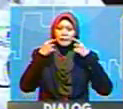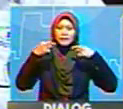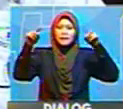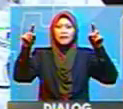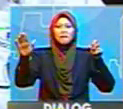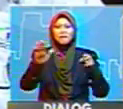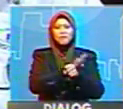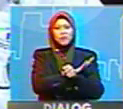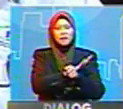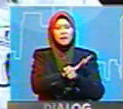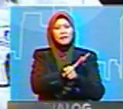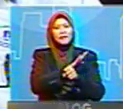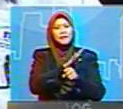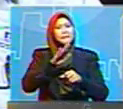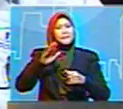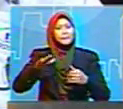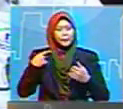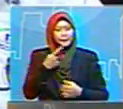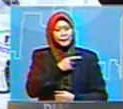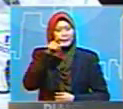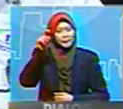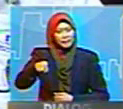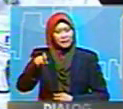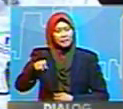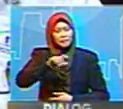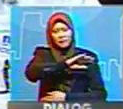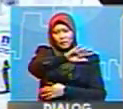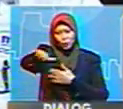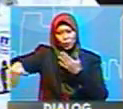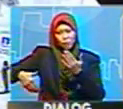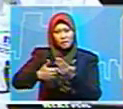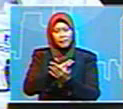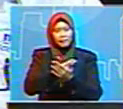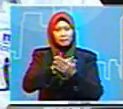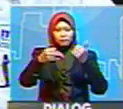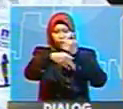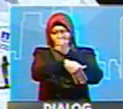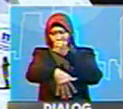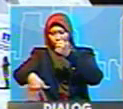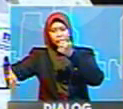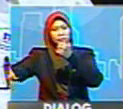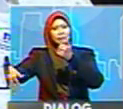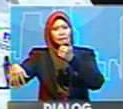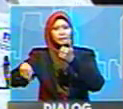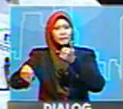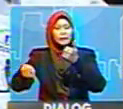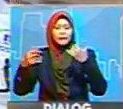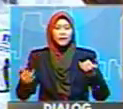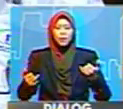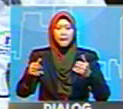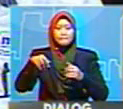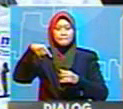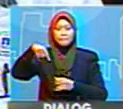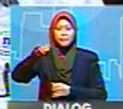jihad memerangi orang tengah ni kita mesti menguasai keseluruhan rantaian nilai sekarang ni pesawah